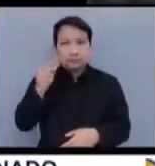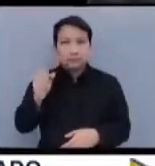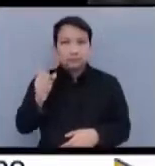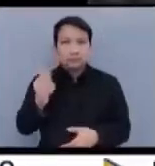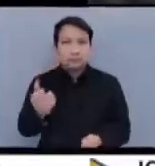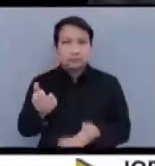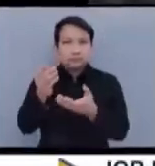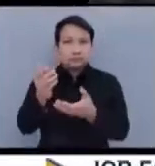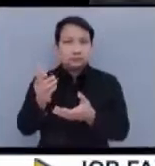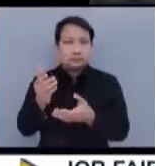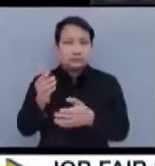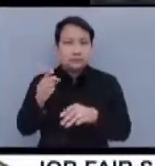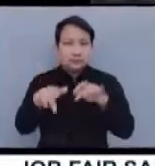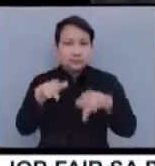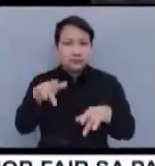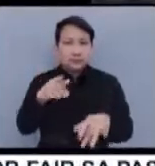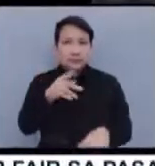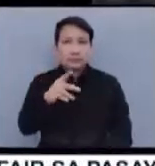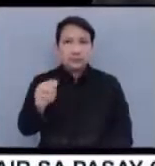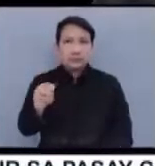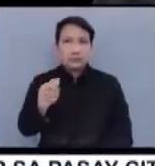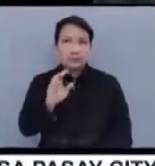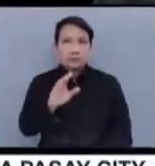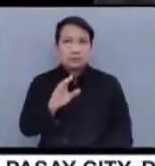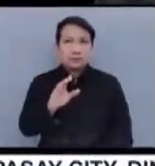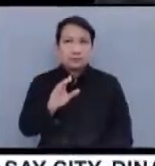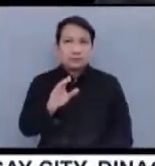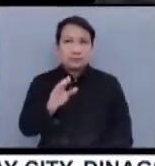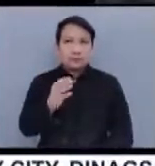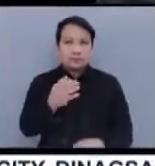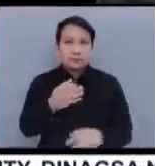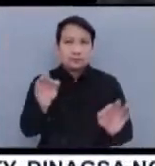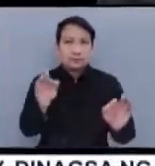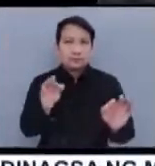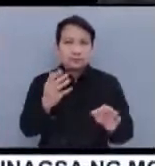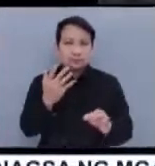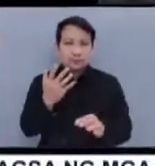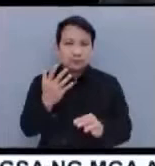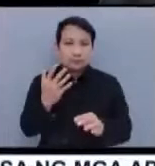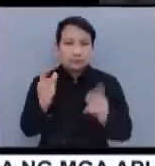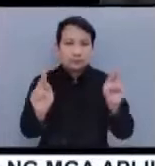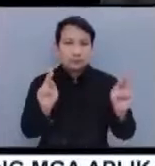British Prime Minister Liz Truss ang pagpapalaya sa 5 nilang kababayan.